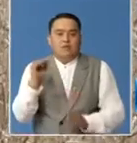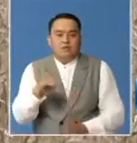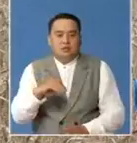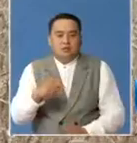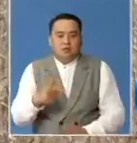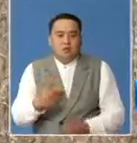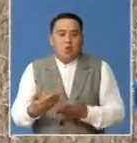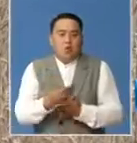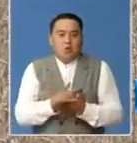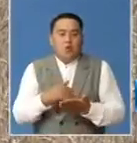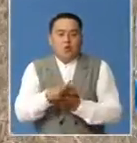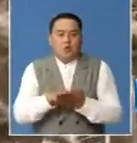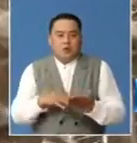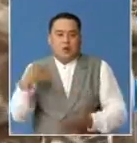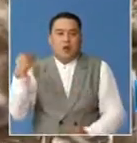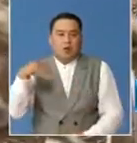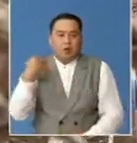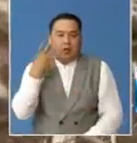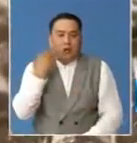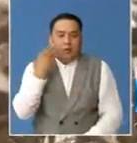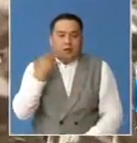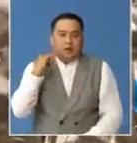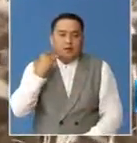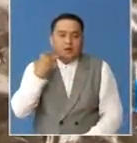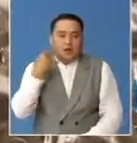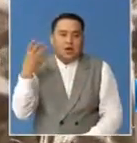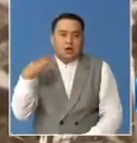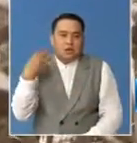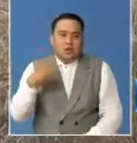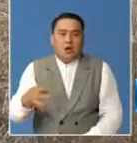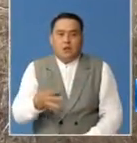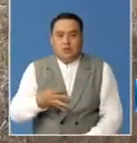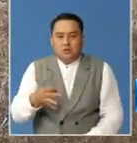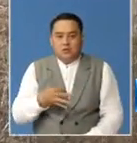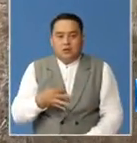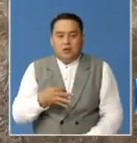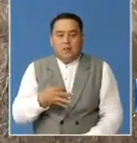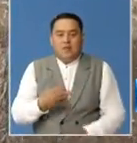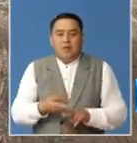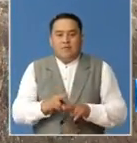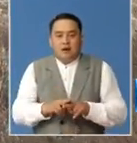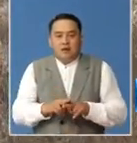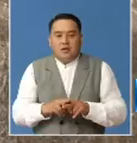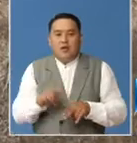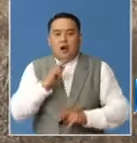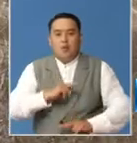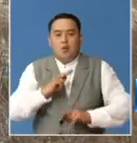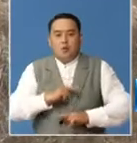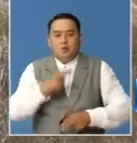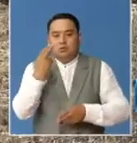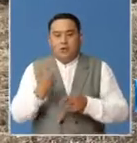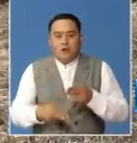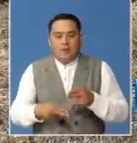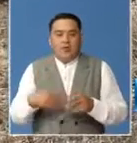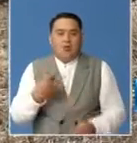тенге. Уборка продолжается в Актюбинской, Алматинской, Павлодарской, Кызылординской областях, на западе и востоке страны. Работы практически